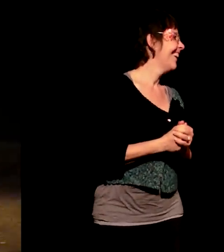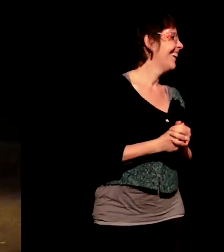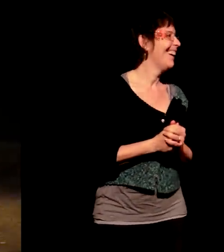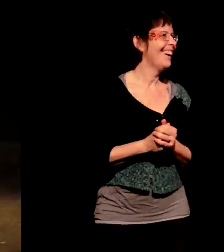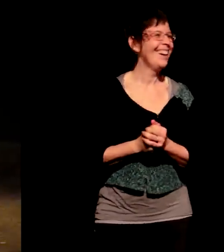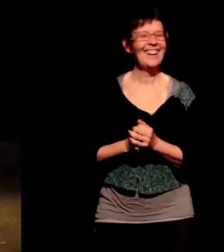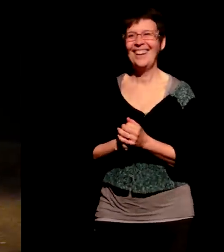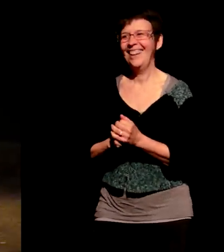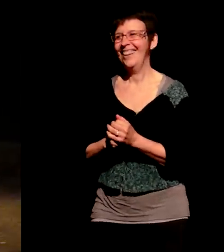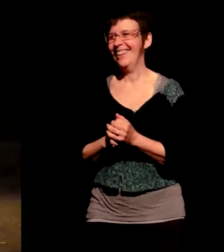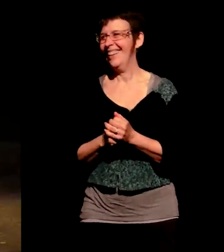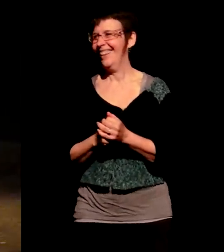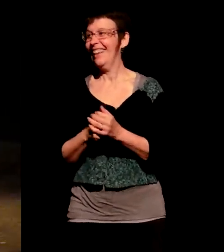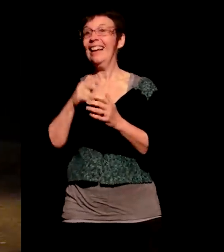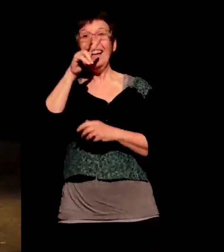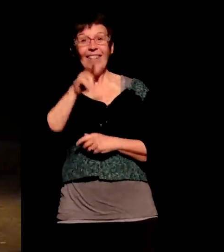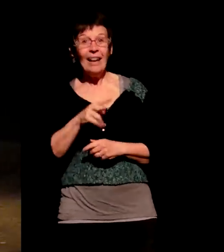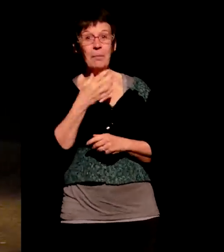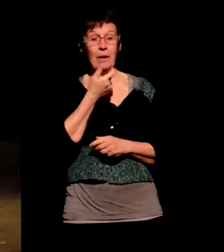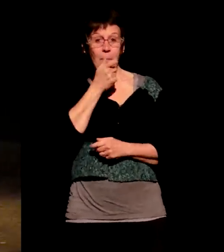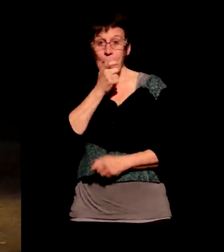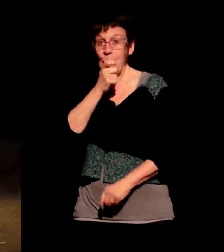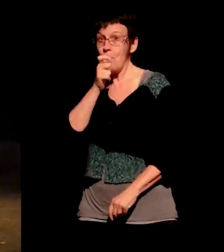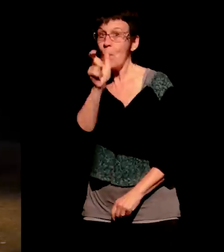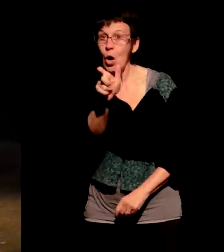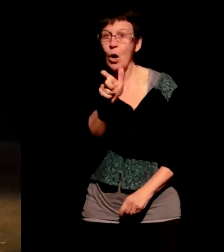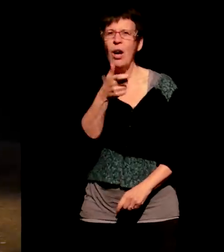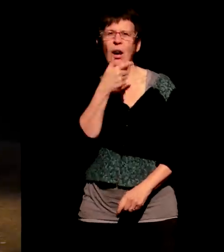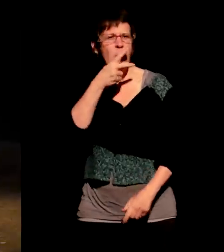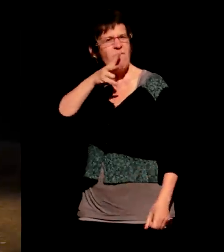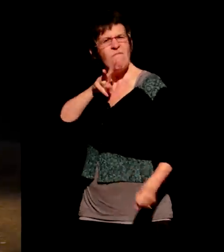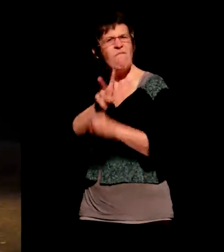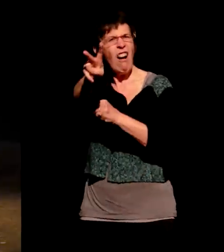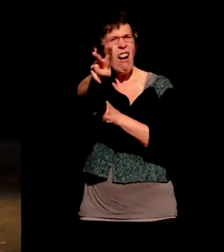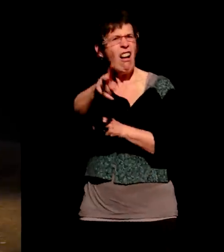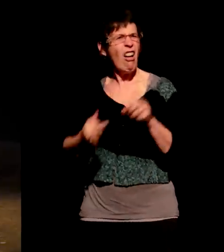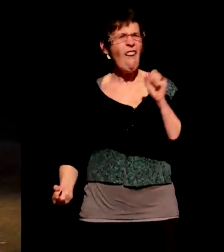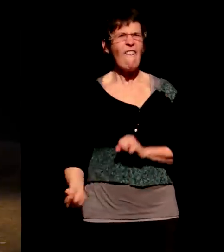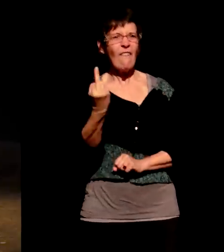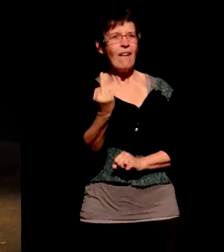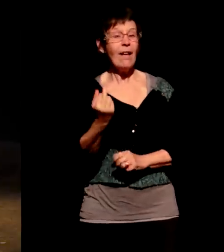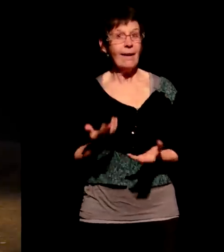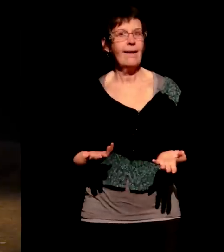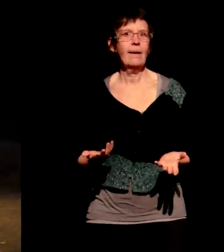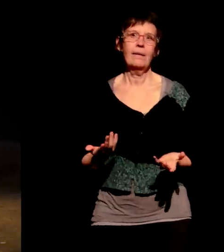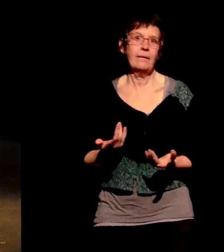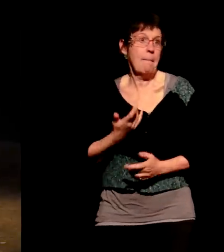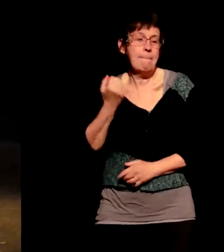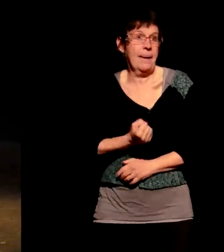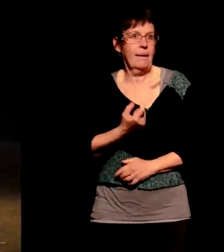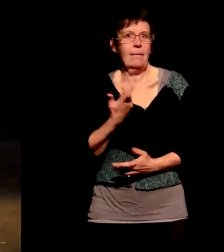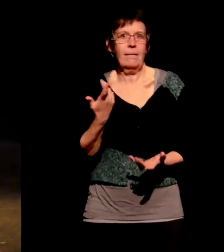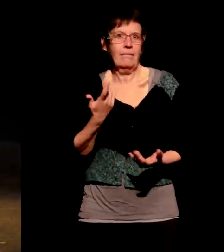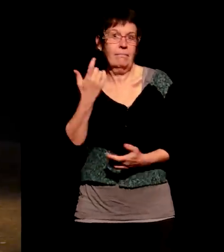Et en fait, je dis « enculé », et le fait de le prononcer comme la pire des injures, vraiment un enculé, c'est vraiment la pire